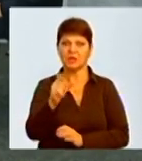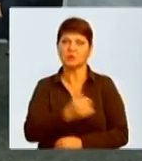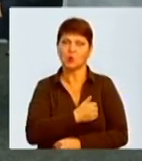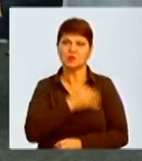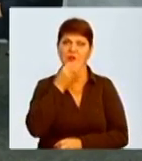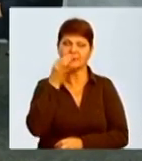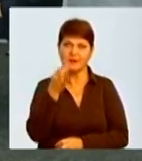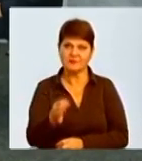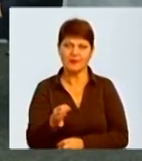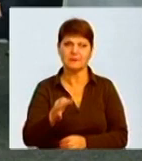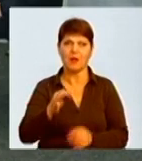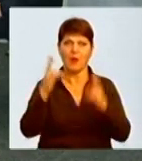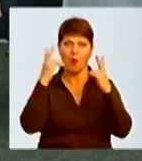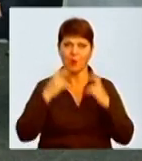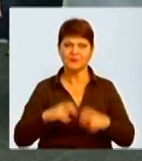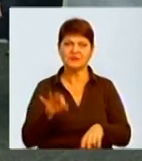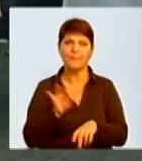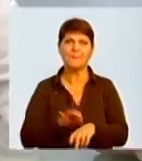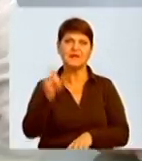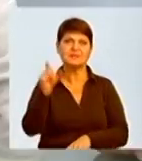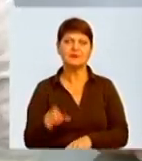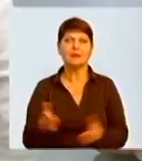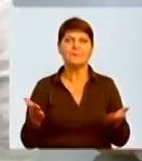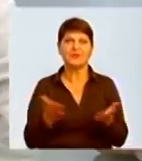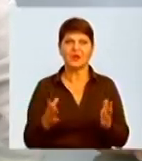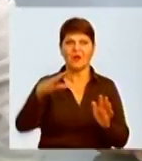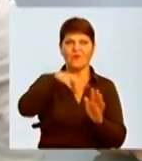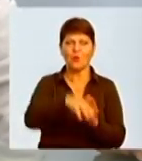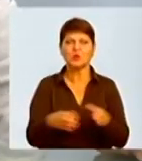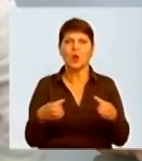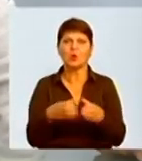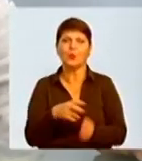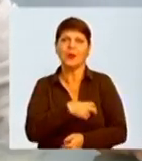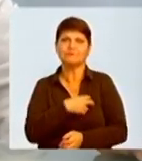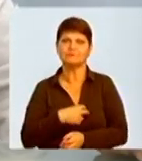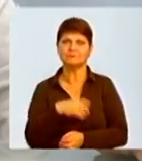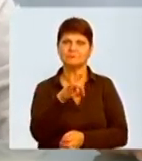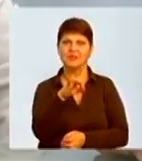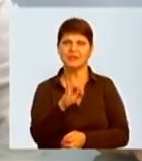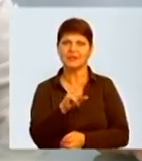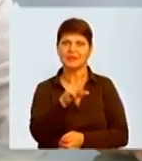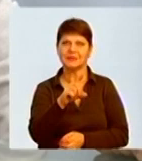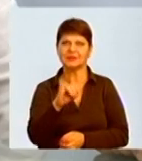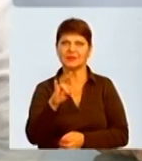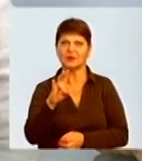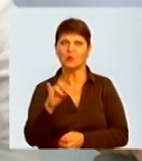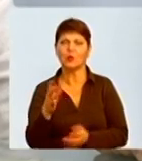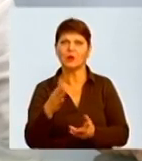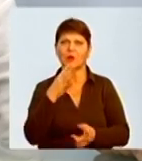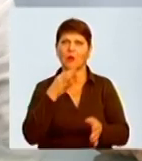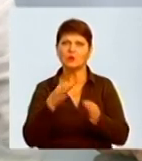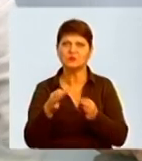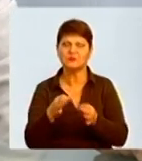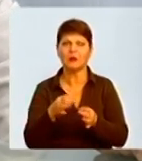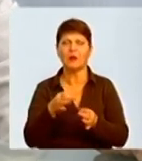це обстежуються пацієнти, які входять в групу ризику, в яких є вже скарги, які консультовані або сімейним